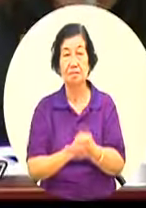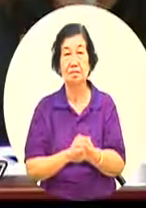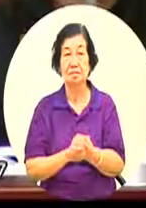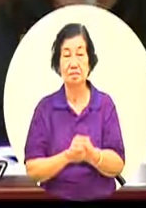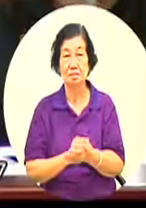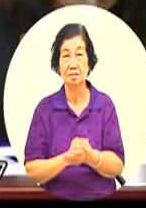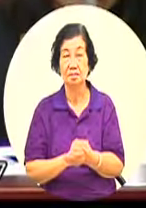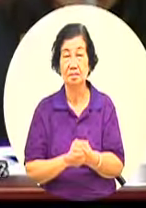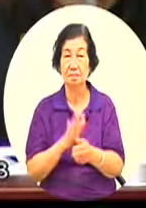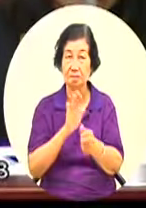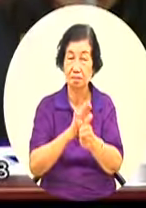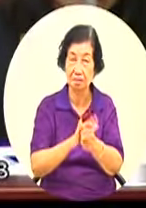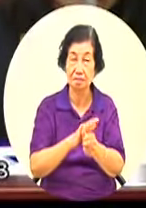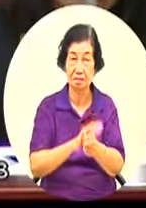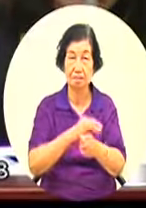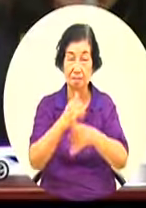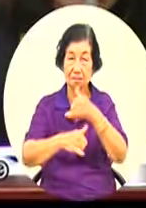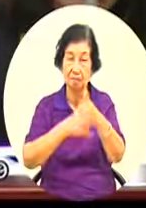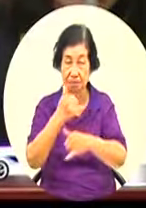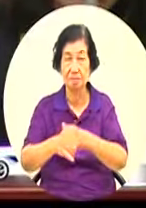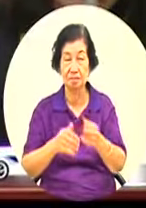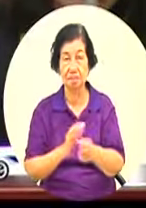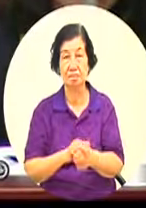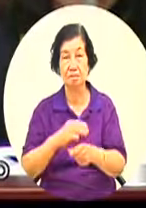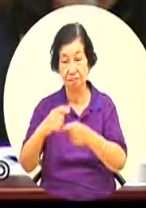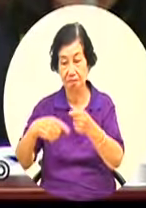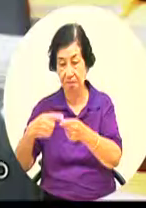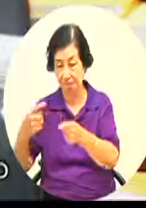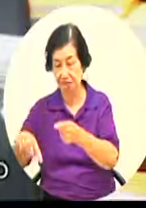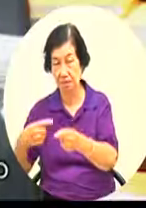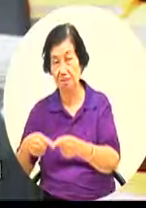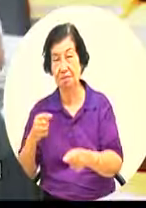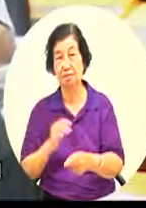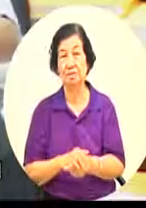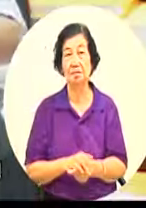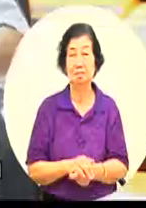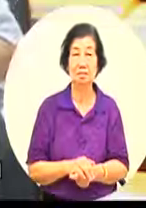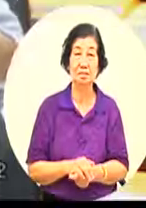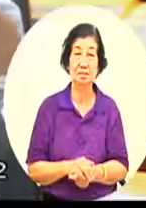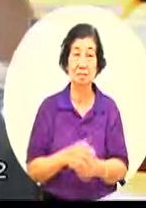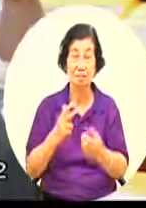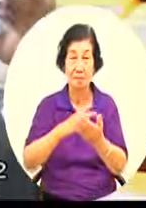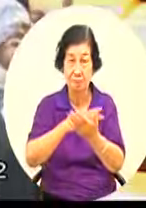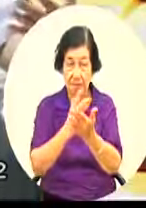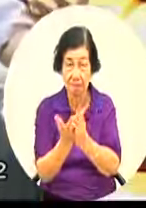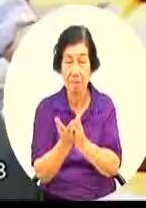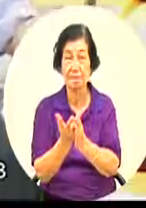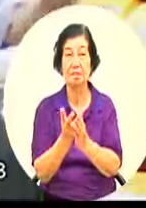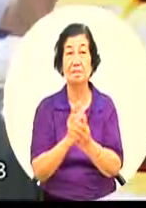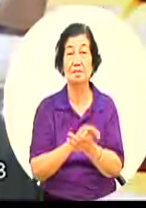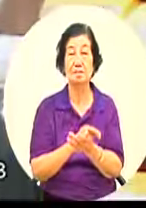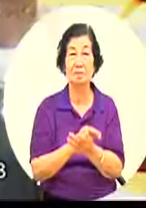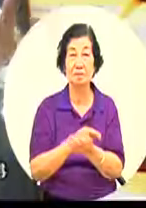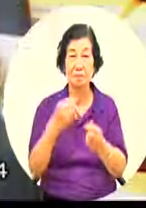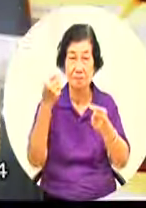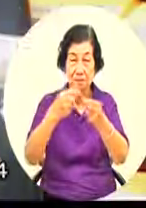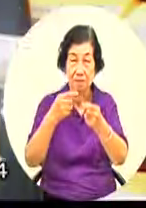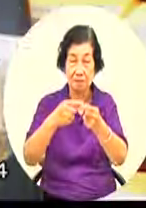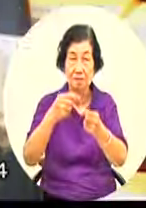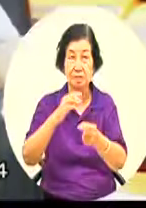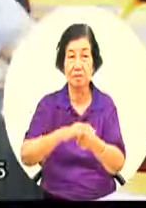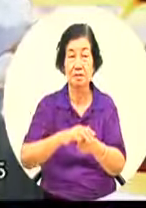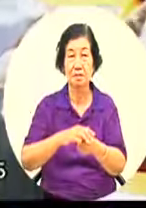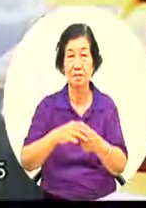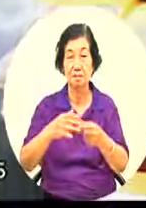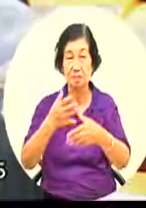个当年拢有诶。 你们的易碎节，你说 易碎节， 我知道了，我知道。我说你们的这个